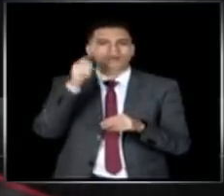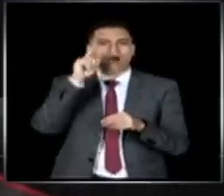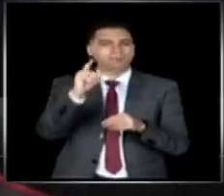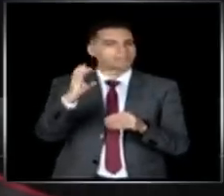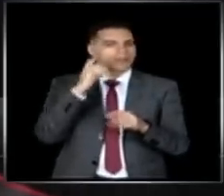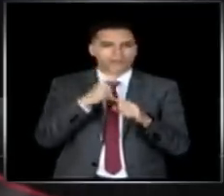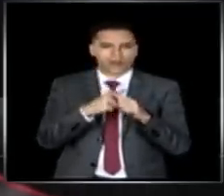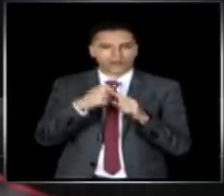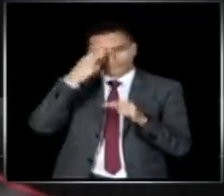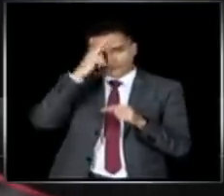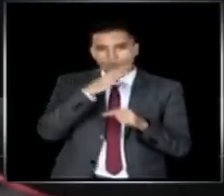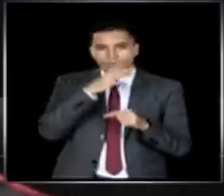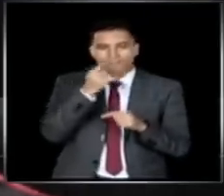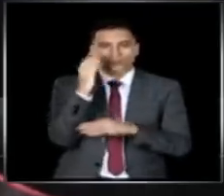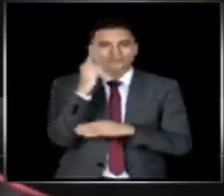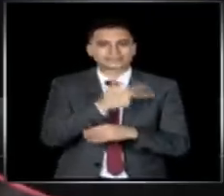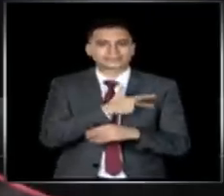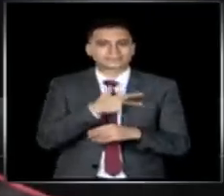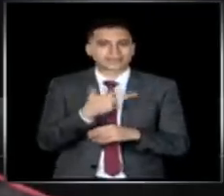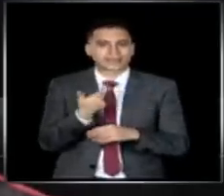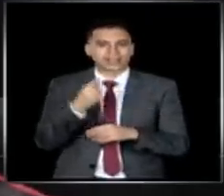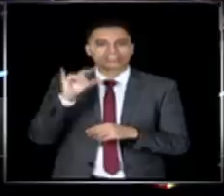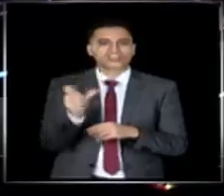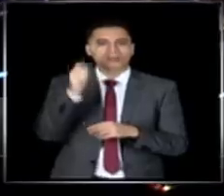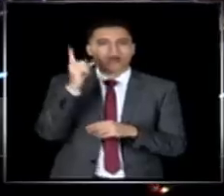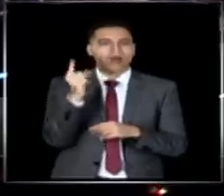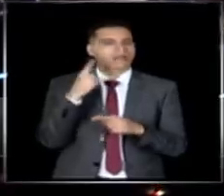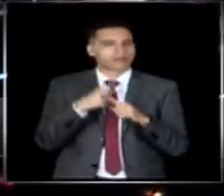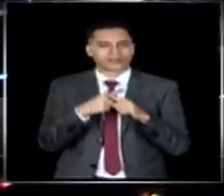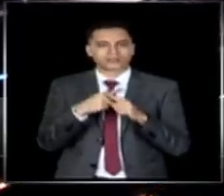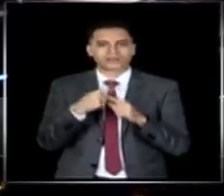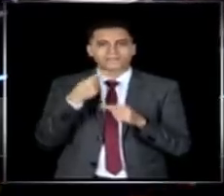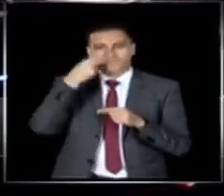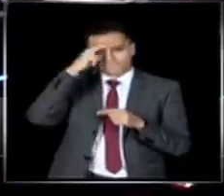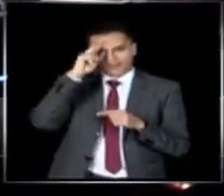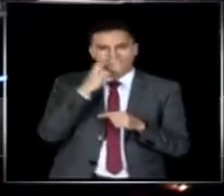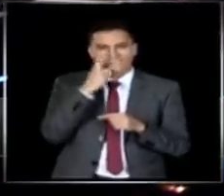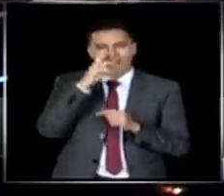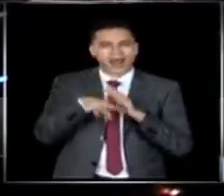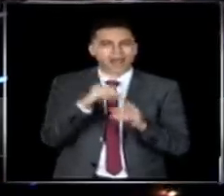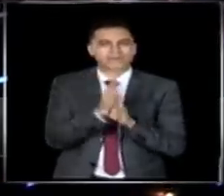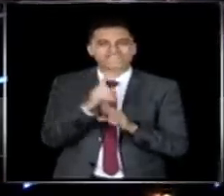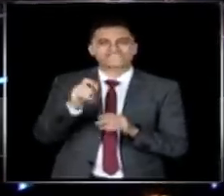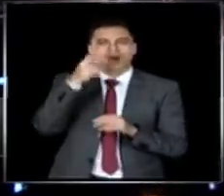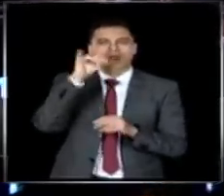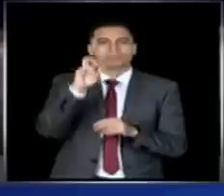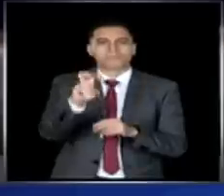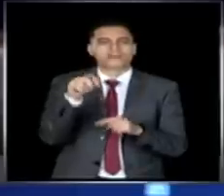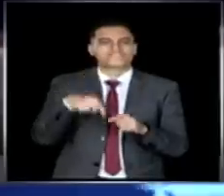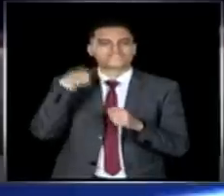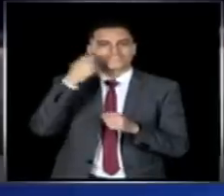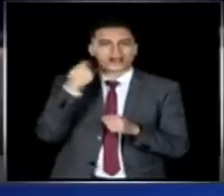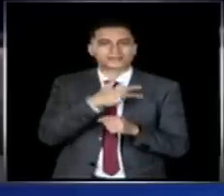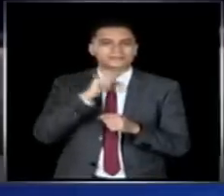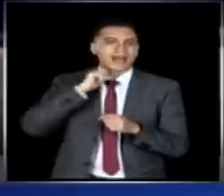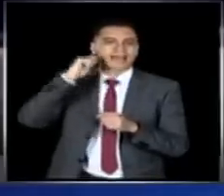هي العملة الرسمية لسلطنة عمان؟ دينار. غلط. من هي الفنانة التي قامت بدور فاطمة في فيلم إعدام